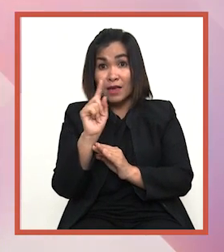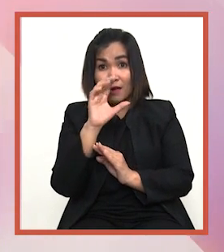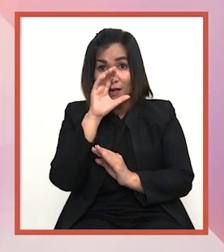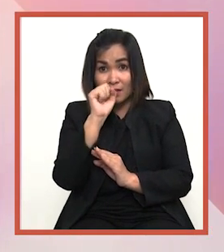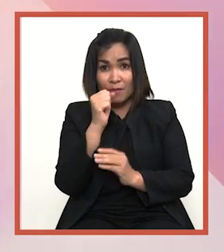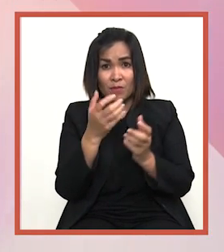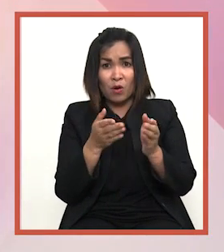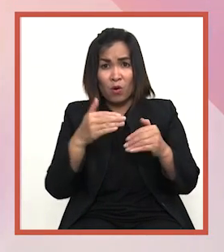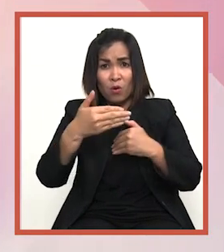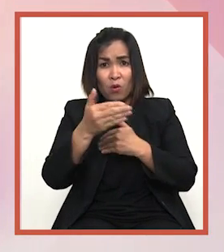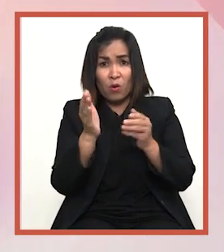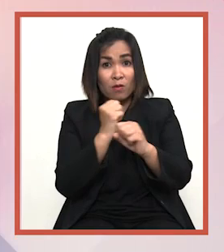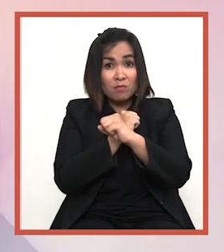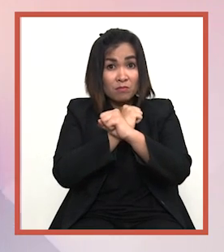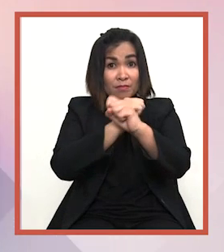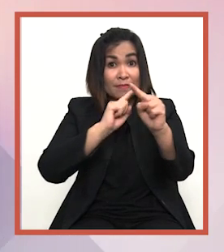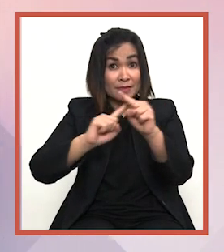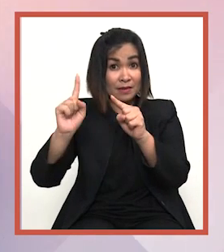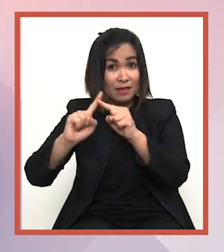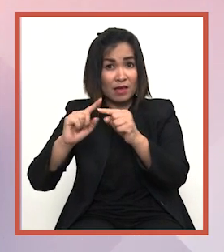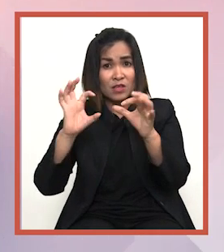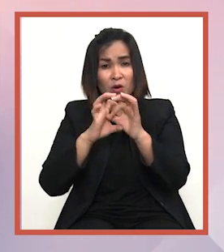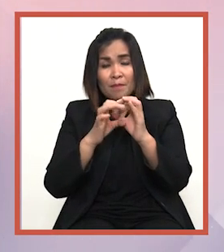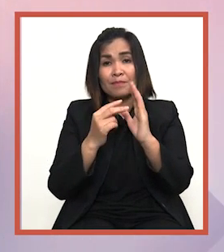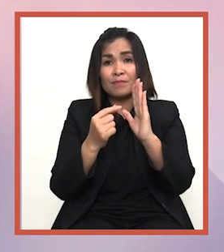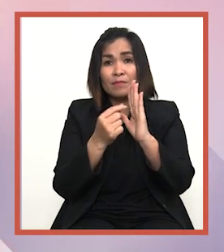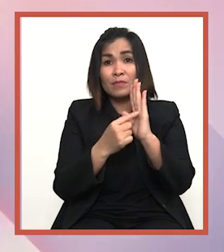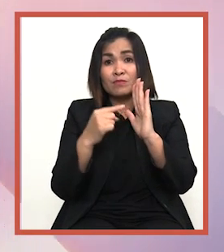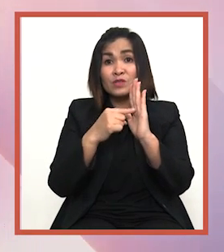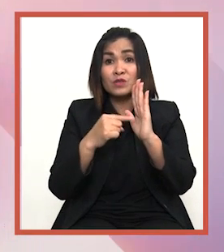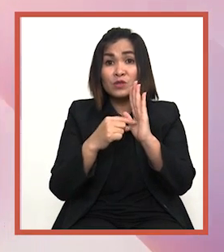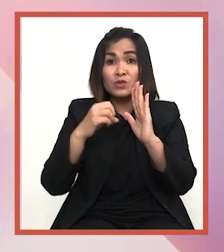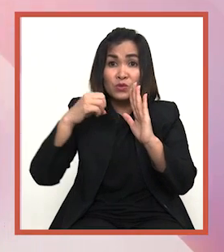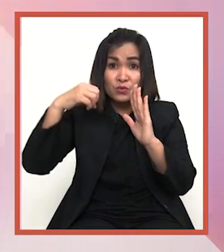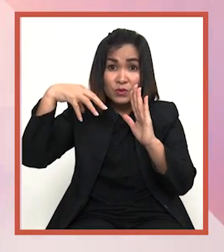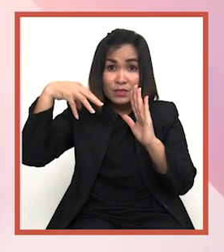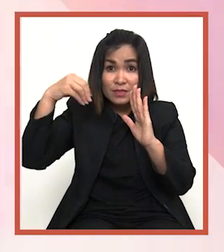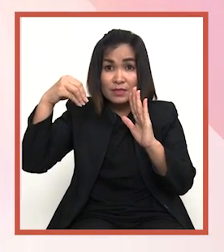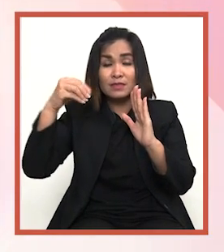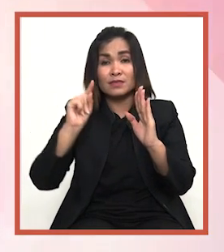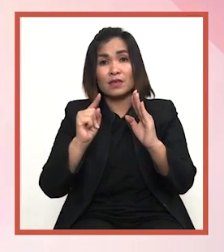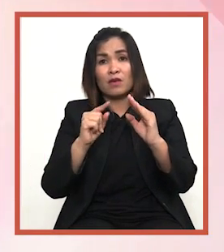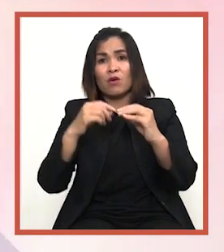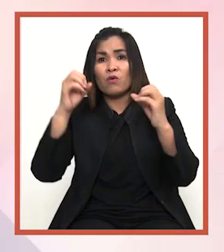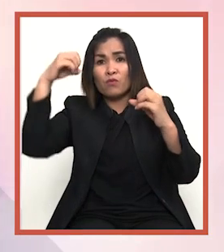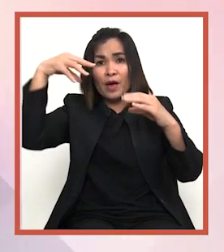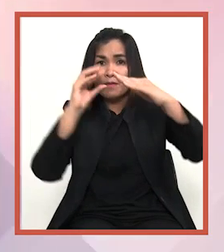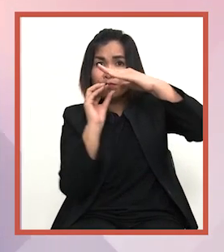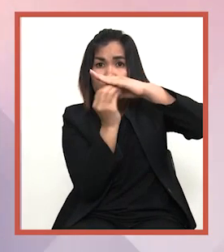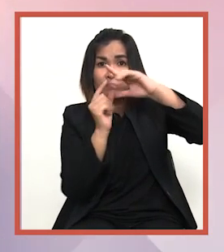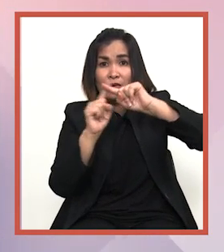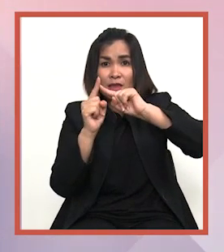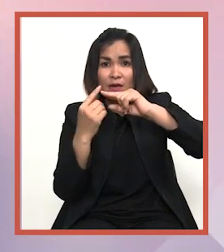ากล่องใส่อุปกรณ์หรือว่ากล่องป้องกันนะครับอุปกรณ์พวกสวิตช์ไฟฟ้าหลอดไฟฟ้านะครับนะจะมีกล่องอุปกรณ์อยู่นะครับน